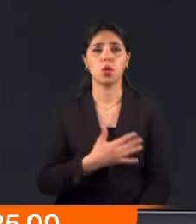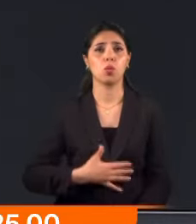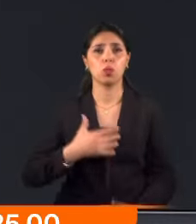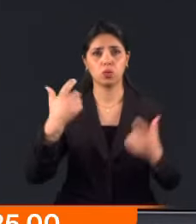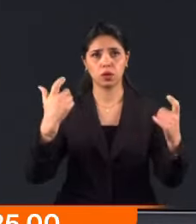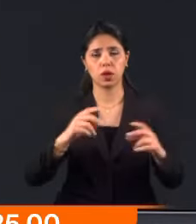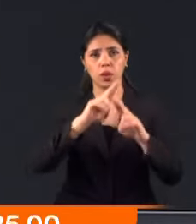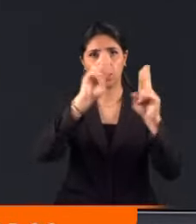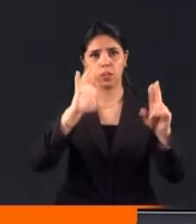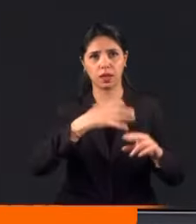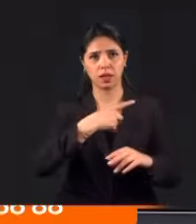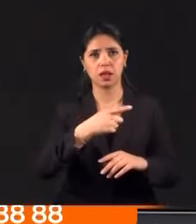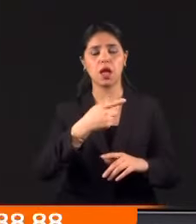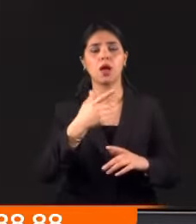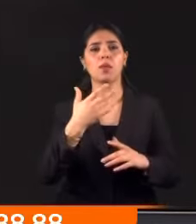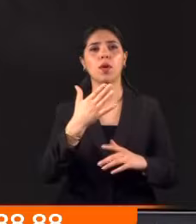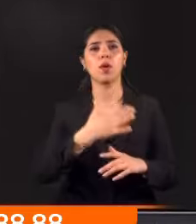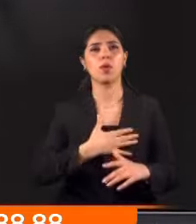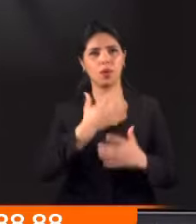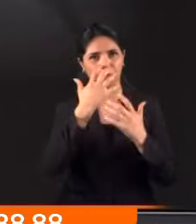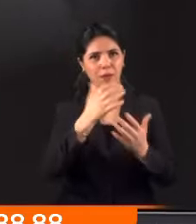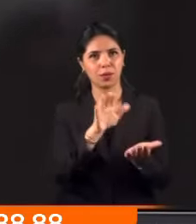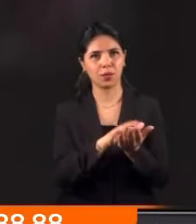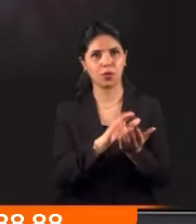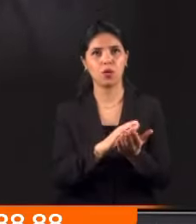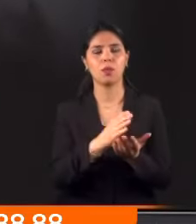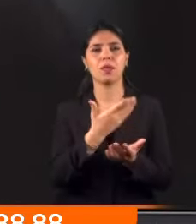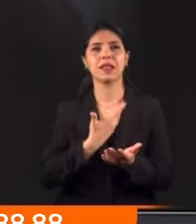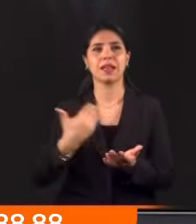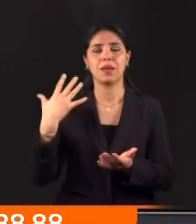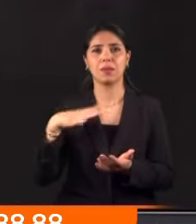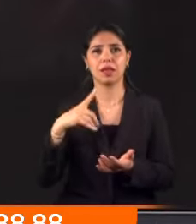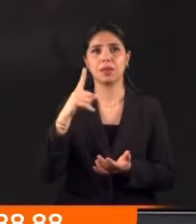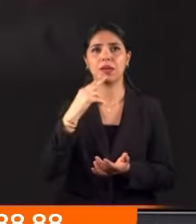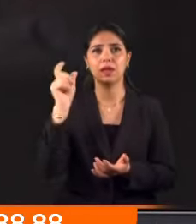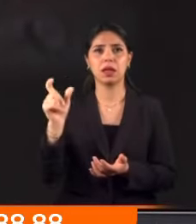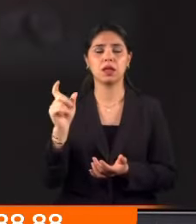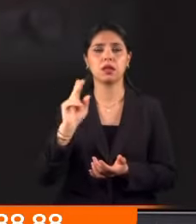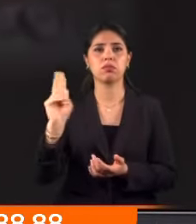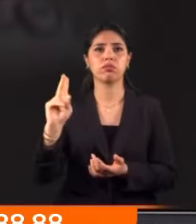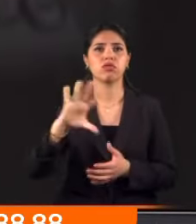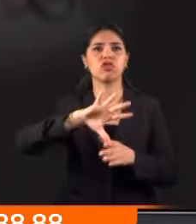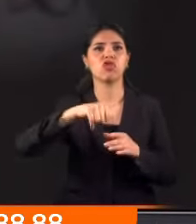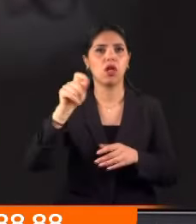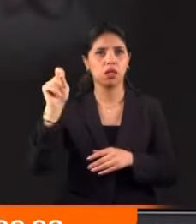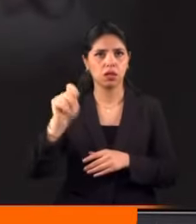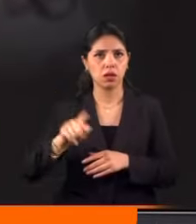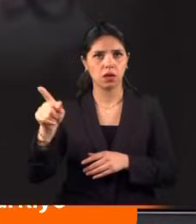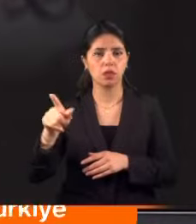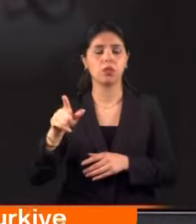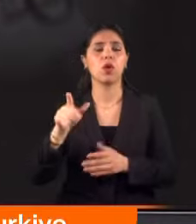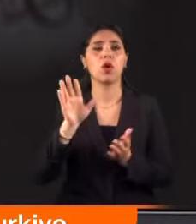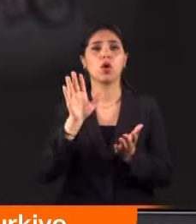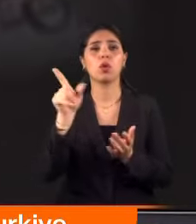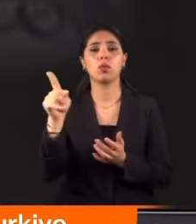Bursa'da esnafın iş yerinin önünde beslediği köpek sevmek için yaklaşan bir kadın tarafından çalındı. Polis köpeği eteğinin altına gizleyerek